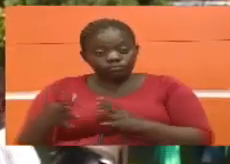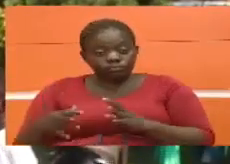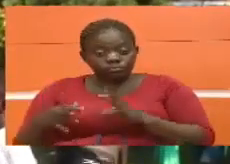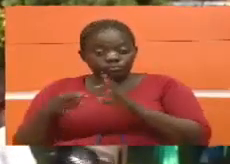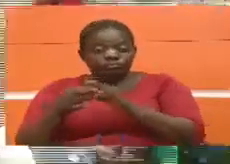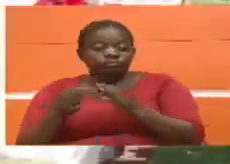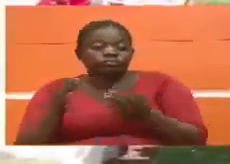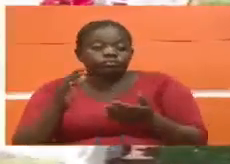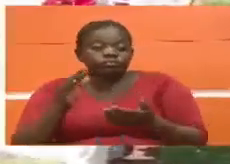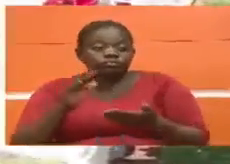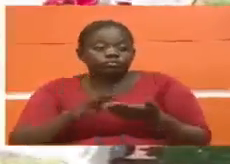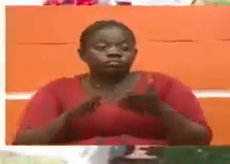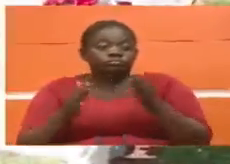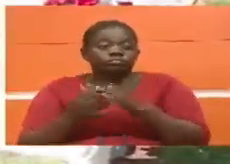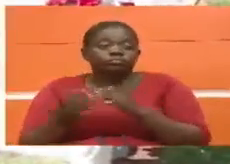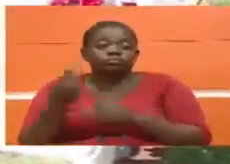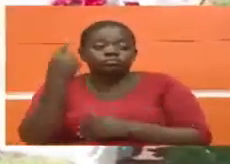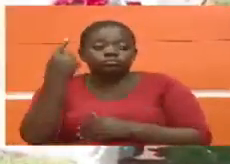tufuuse omubiri gumu.